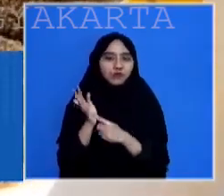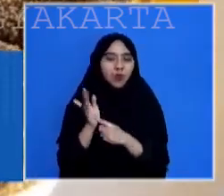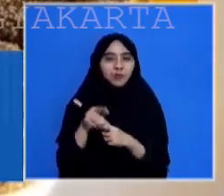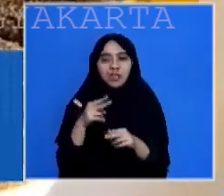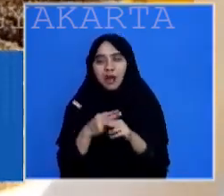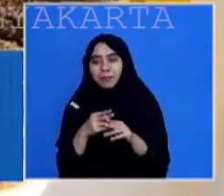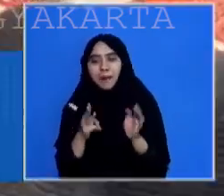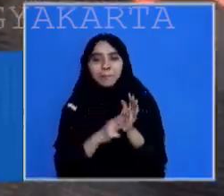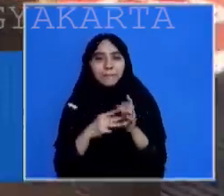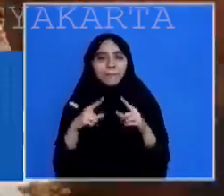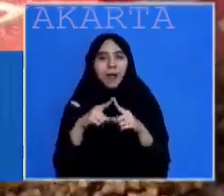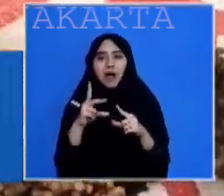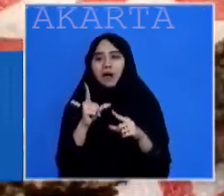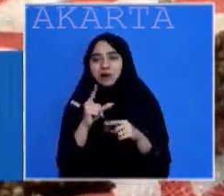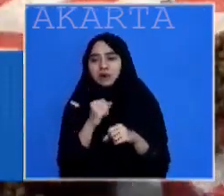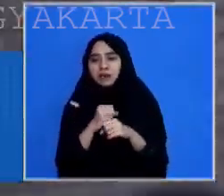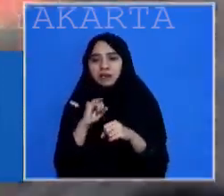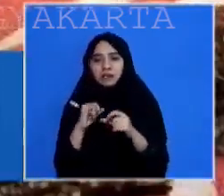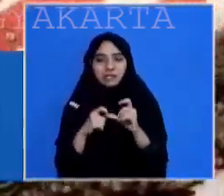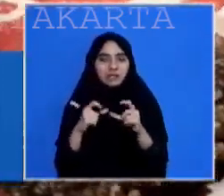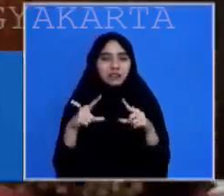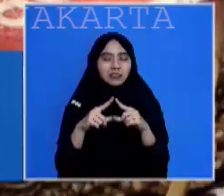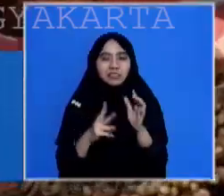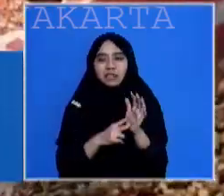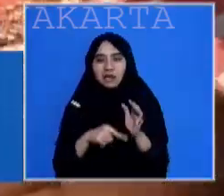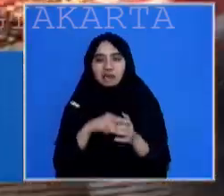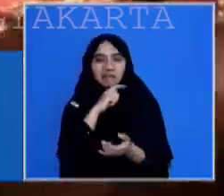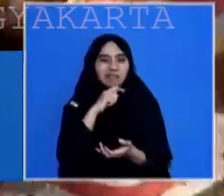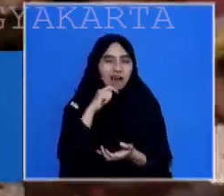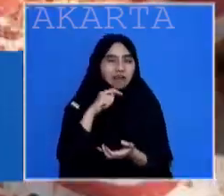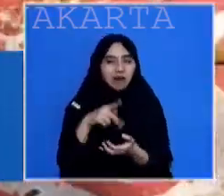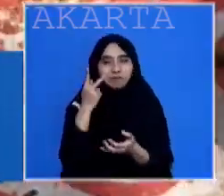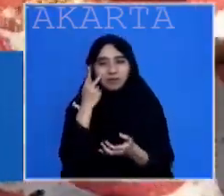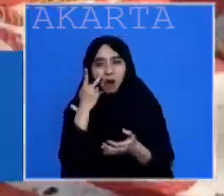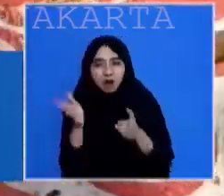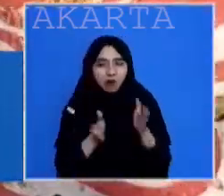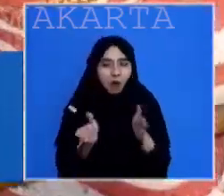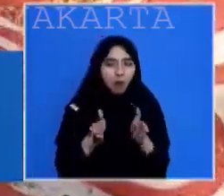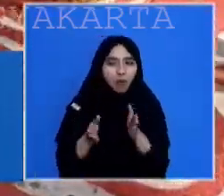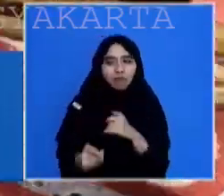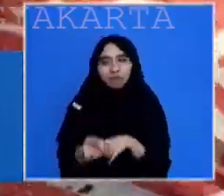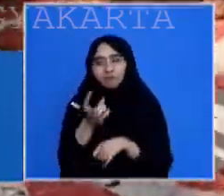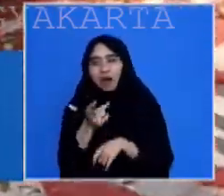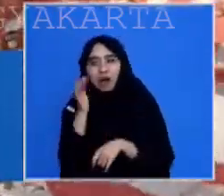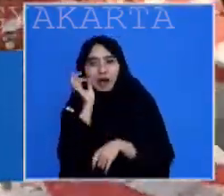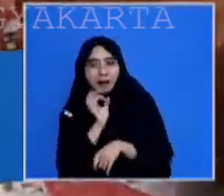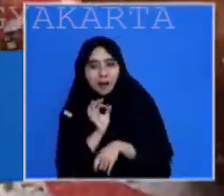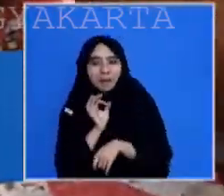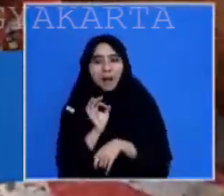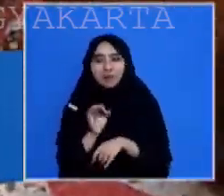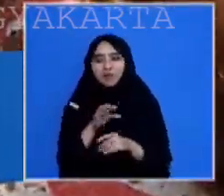Ngrugo, Kawunganten, Cilacap. Tanaman sorghum coro ngrimatipun ugi gampil ngirit rabuk lan wekdal